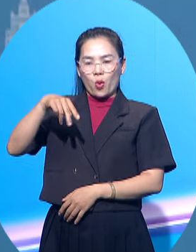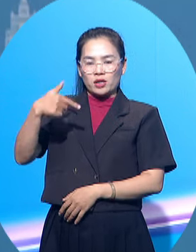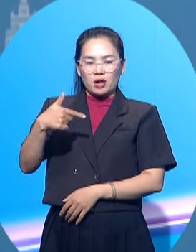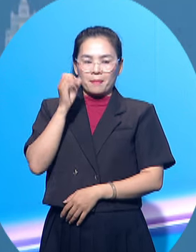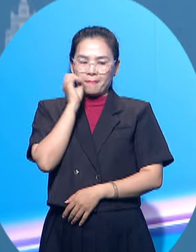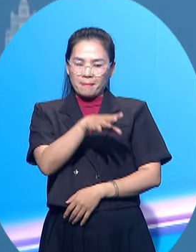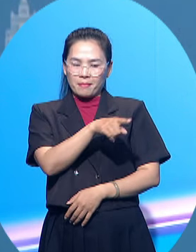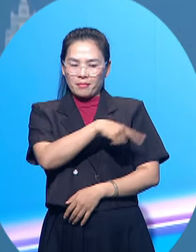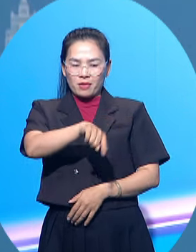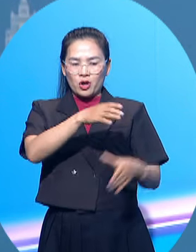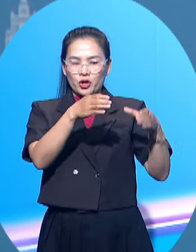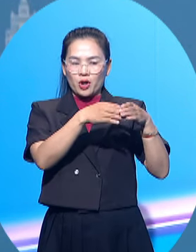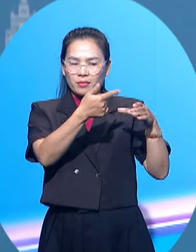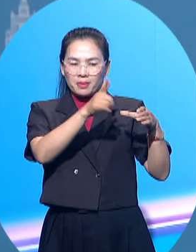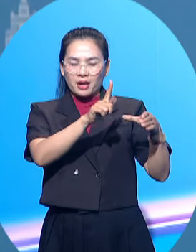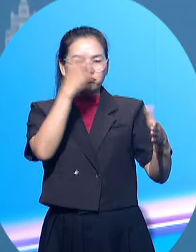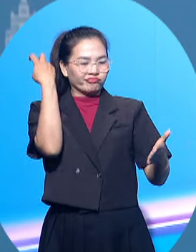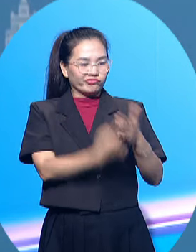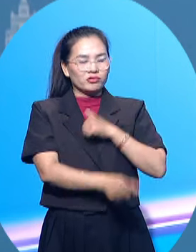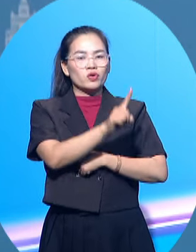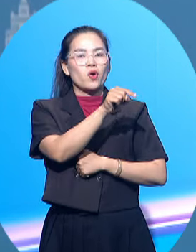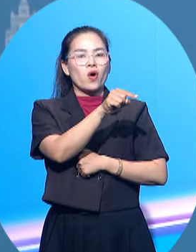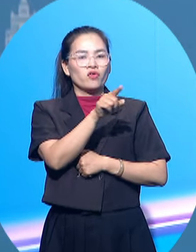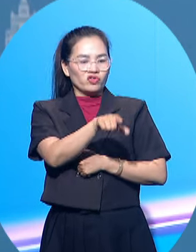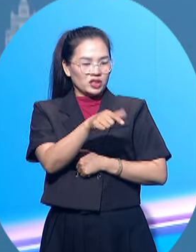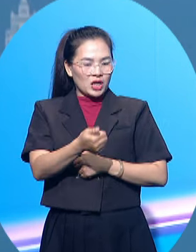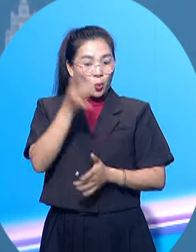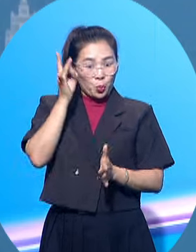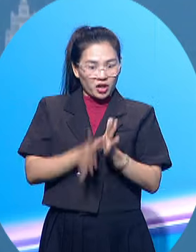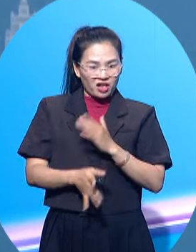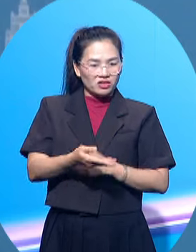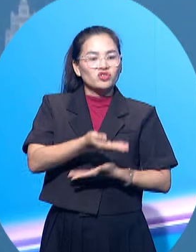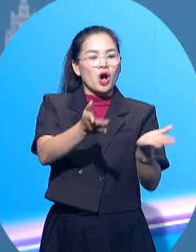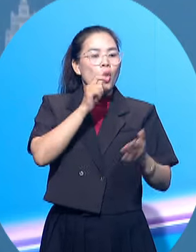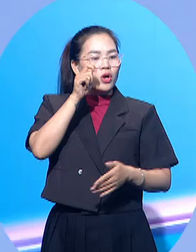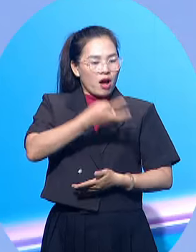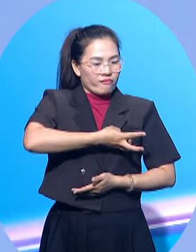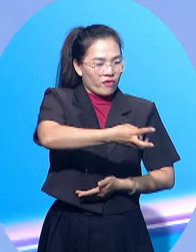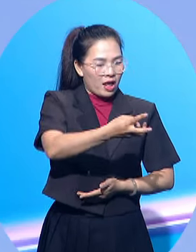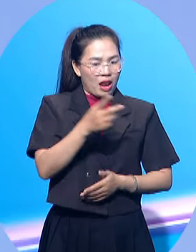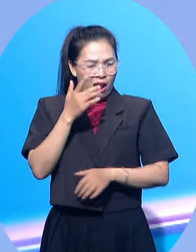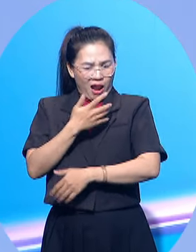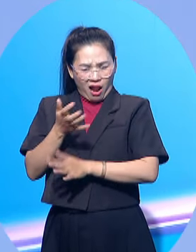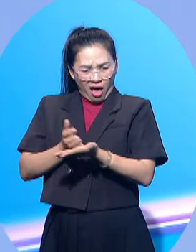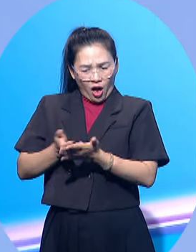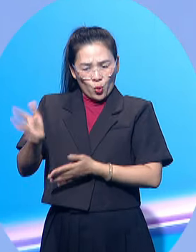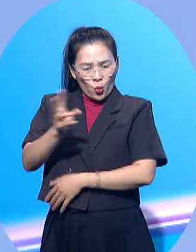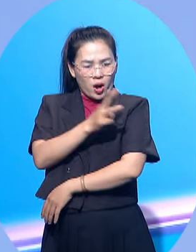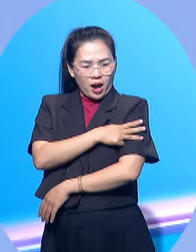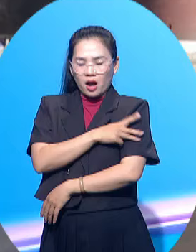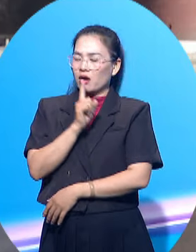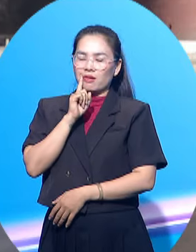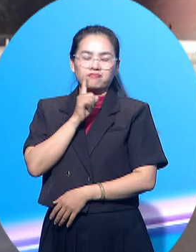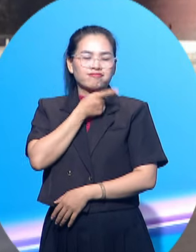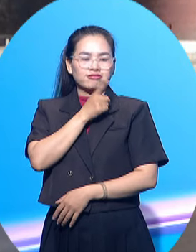J7 sẽ nhận được những đàn đáp trả vô cùng đau đớn sau khi đưa ra qu định cho Ukraina vay bằng tiền lãi có được từ tài sản bị